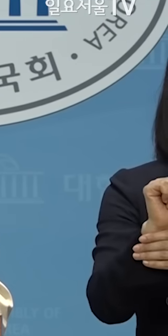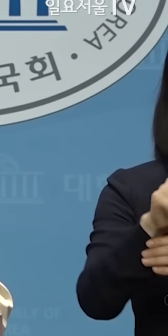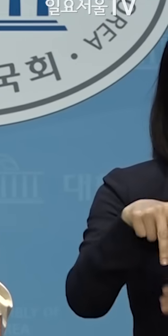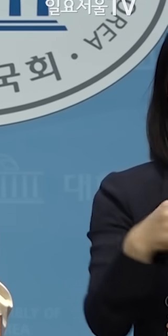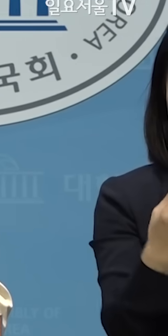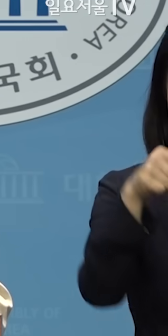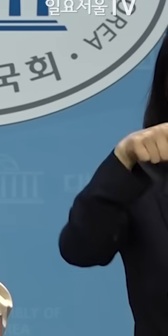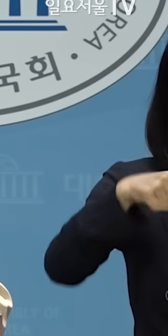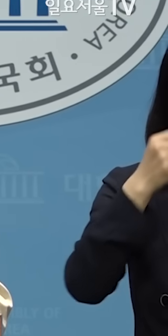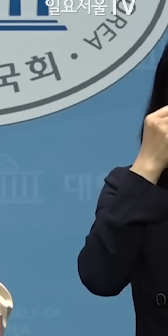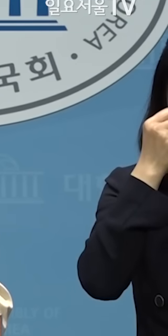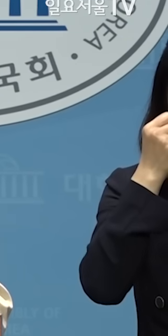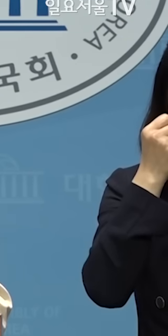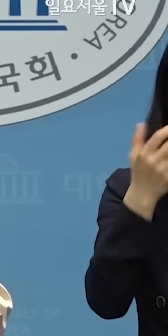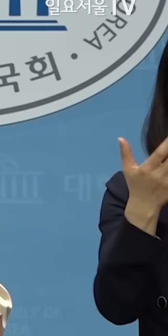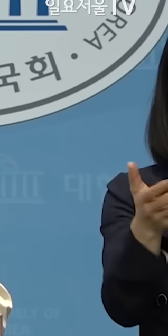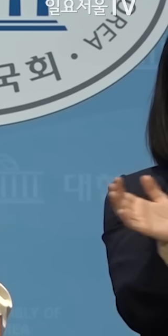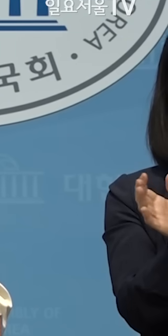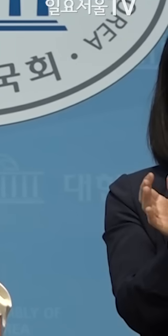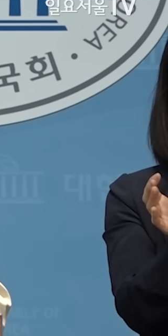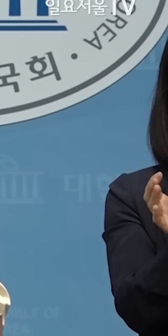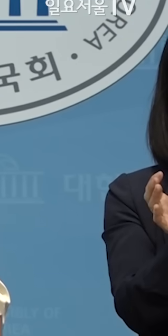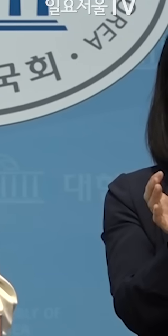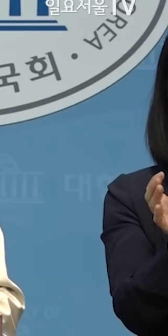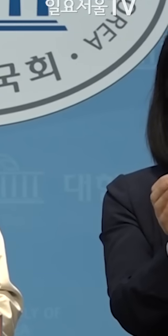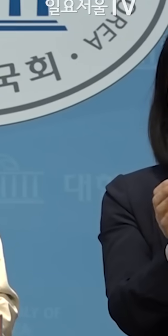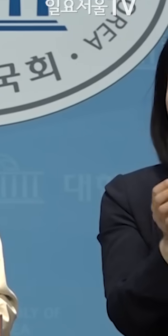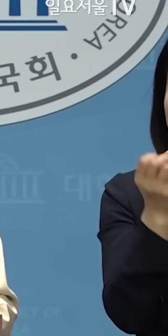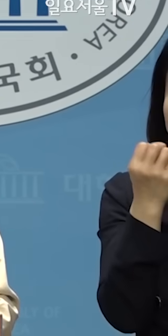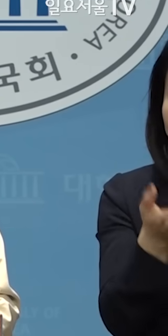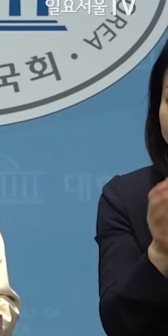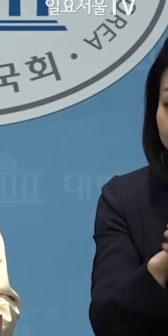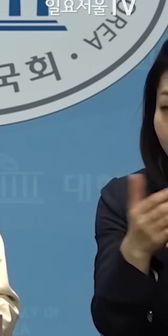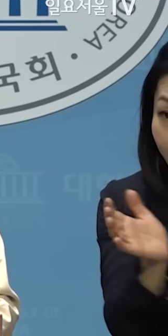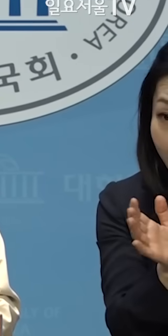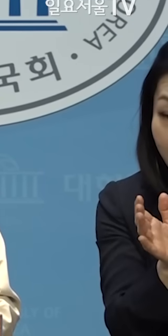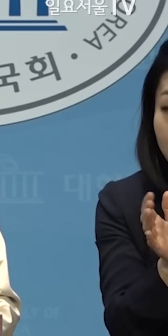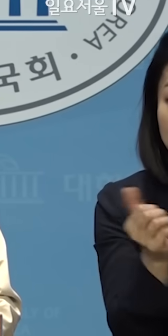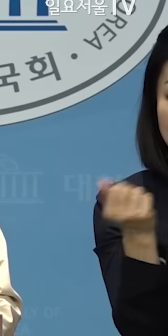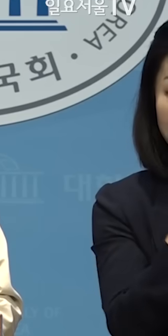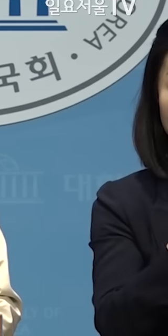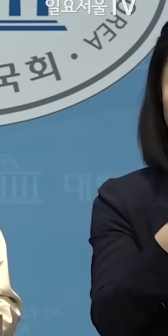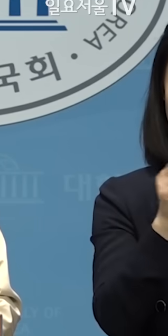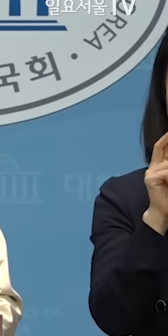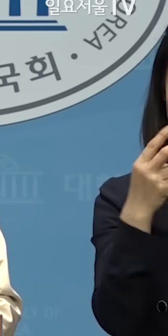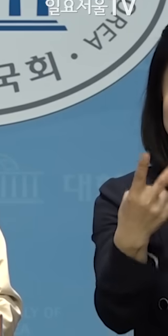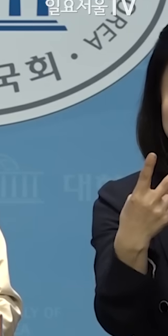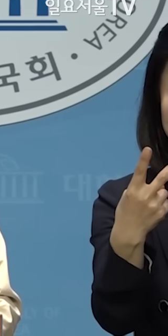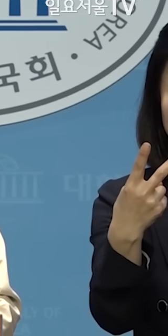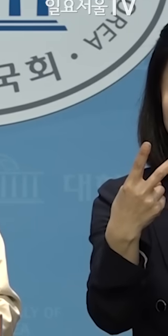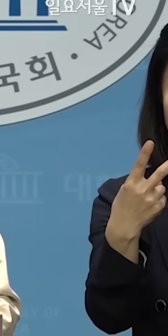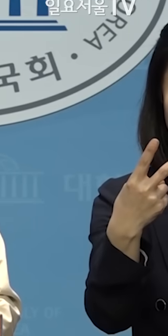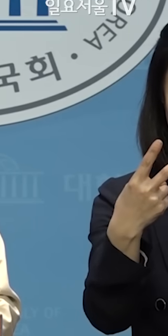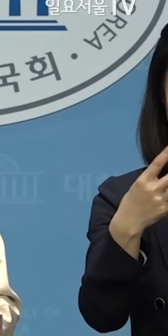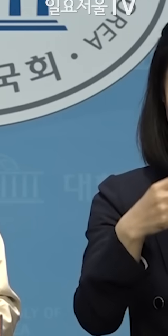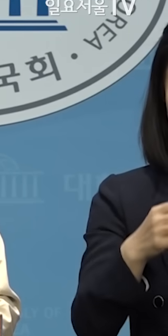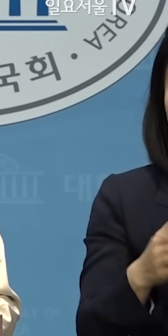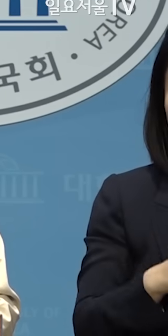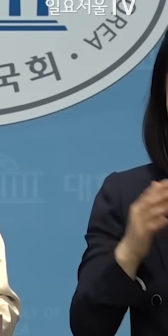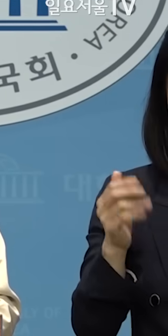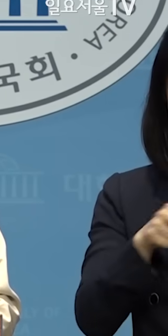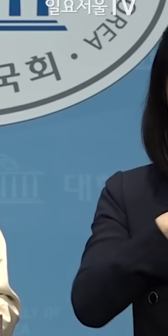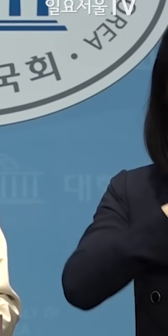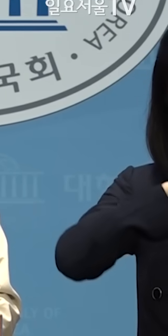조국 혁신 당을 창당해 당 대표가 되었으며 비례대표 2번 순번을 받아 국회 입성이 확실시되는